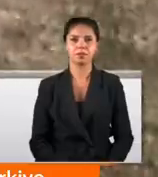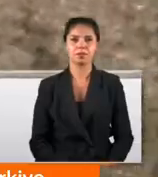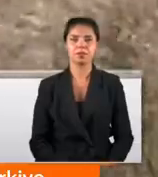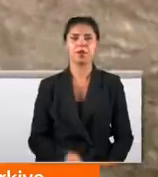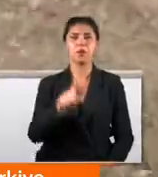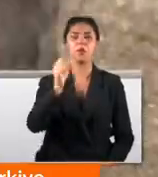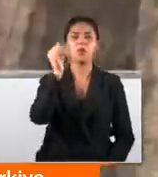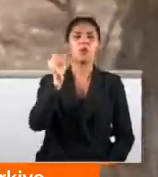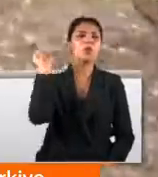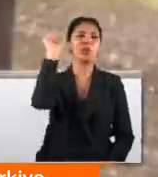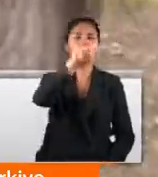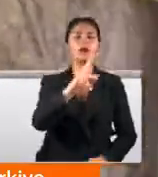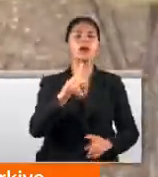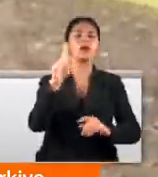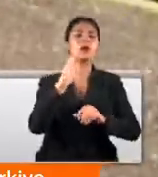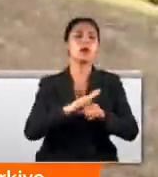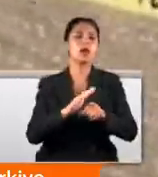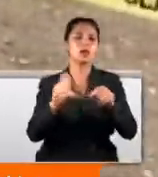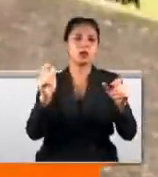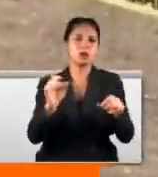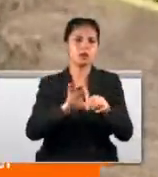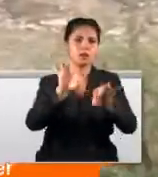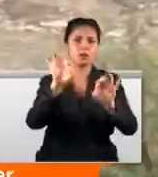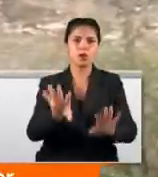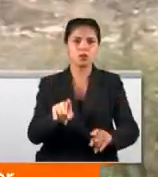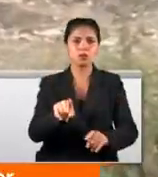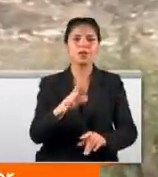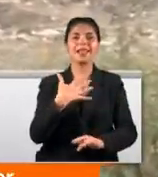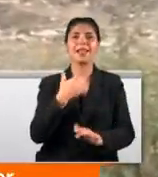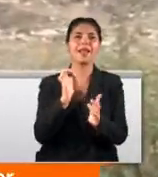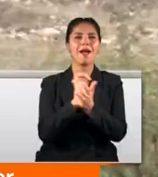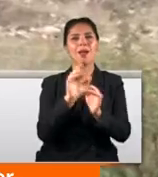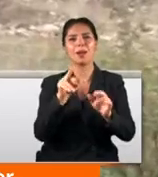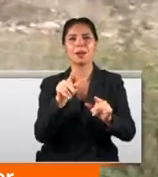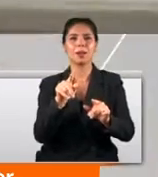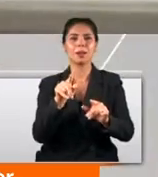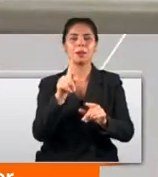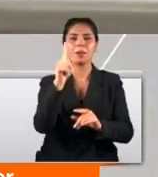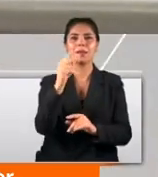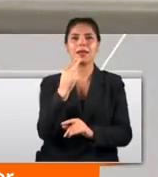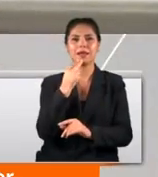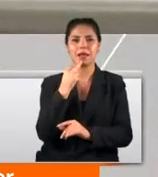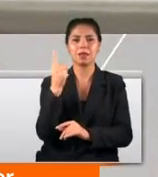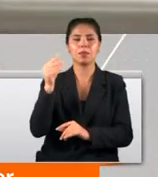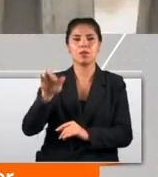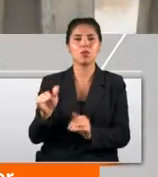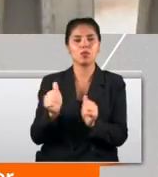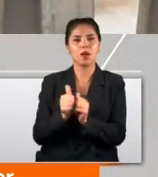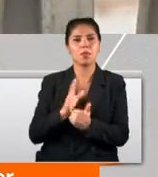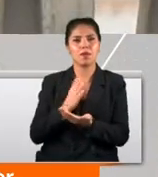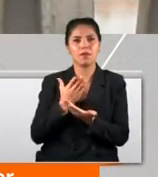Hain planlarını Kayseri'de devreye soktular. Kendilerine aile izlenimi vermek için yanlarına bir kadın bir de çocuk